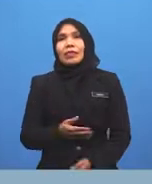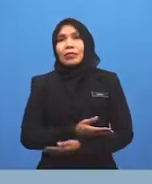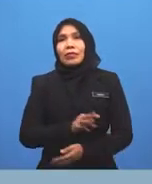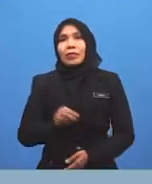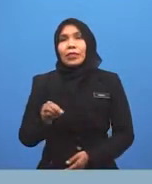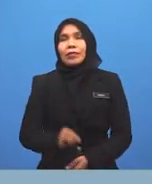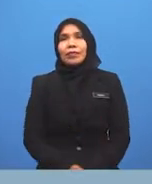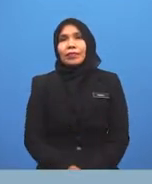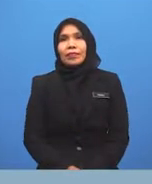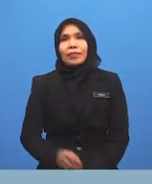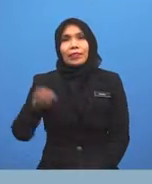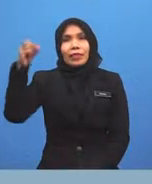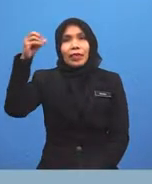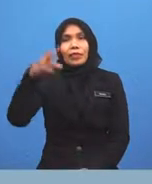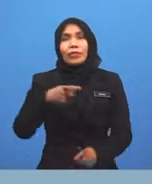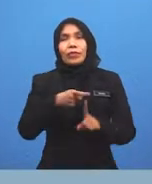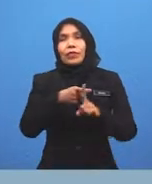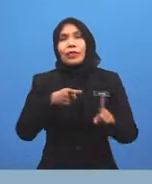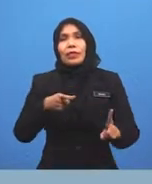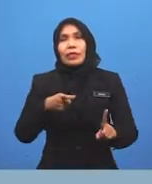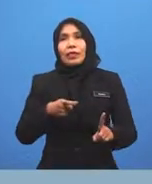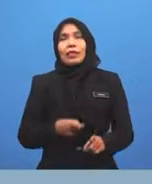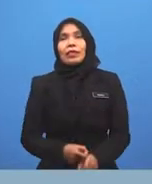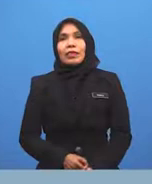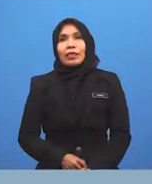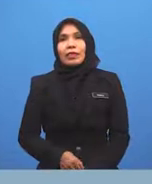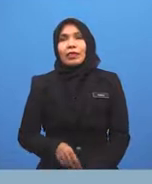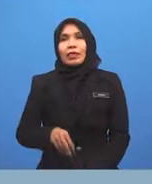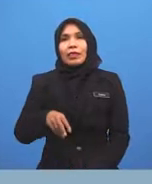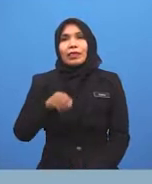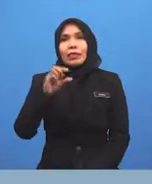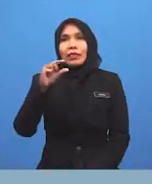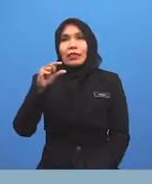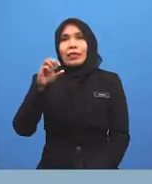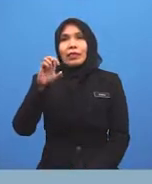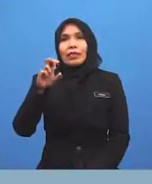ini mendapatkan arus dari penjana atau generator.